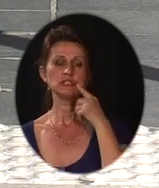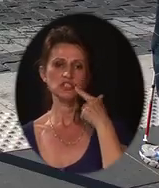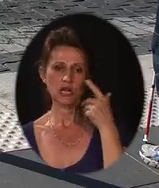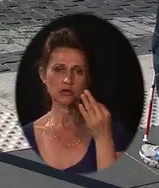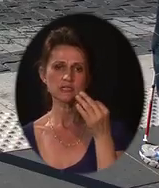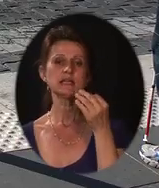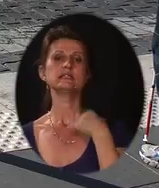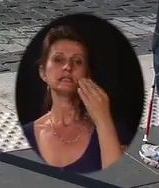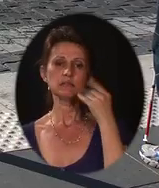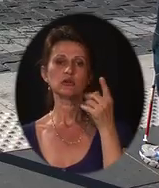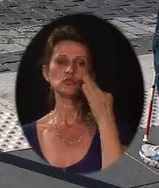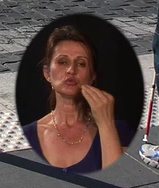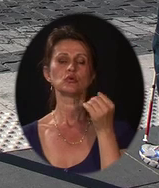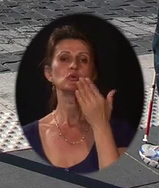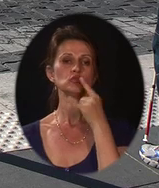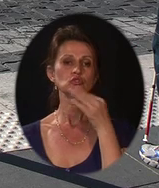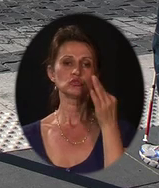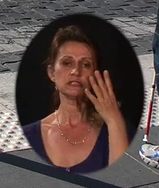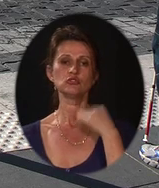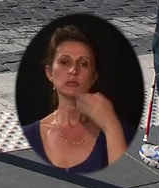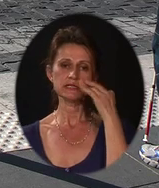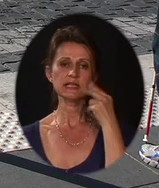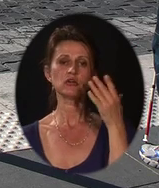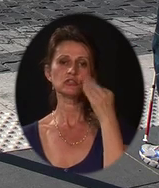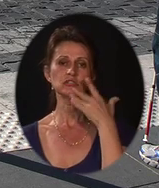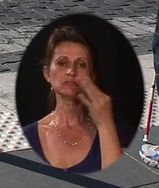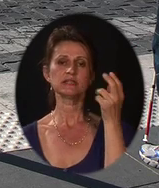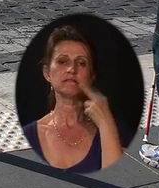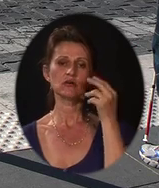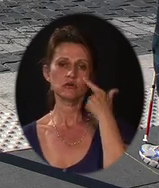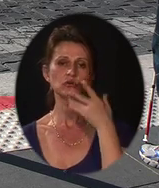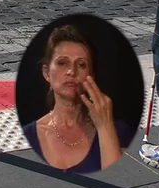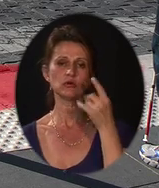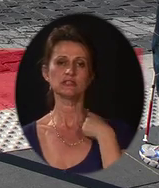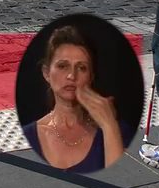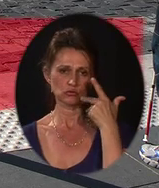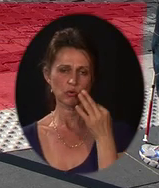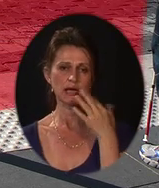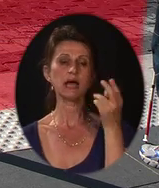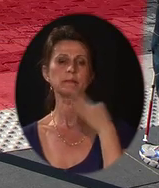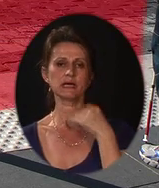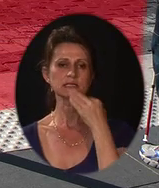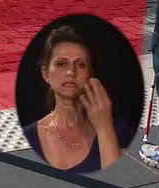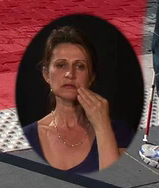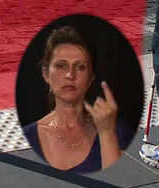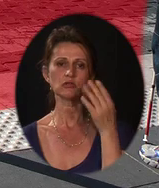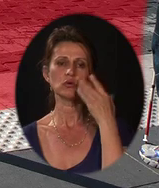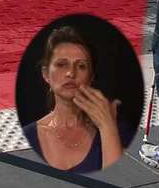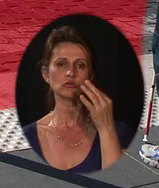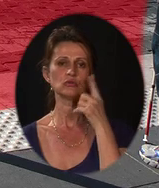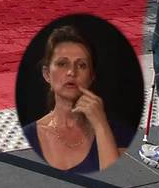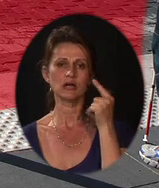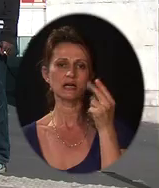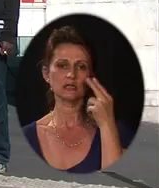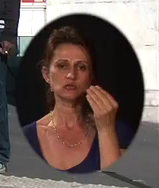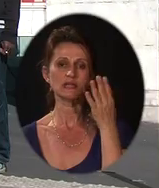vigilance. Ces bandes sont toujours situées 50 cm avant le bord du trottoir devant les passages piétons. Après cette bande, on entre dans